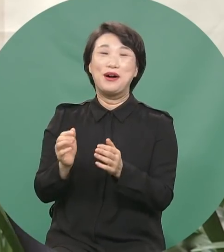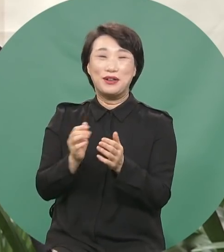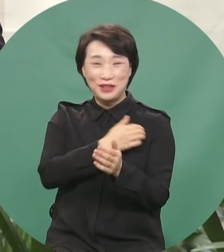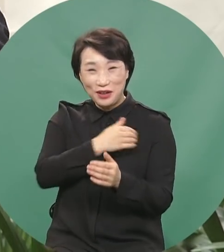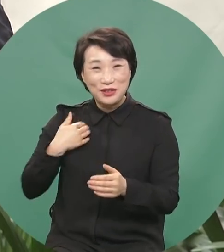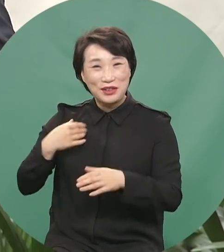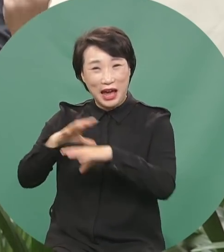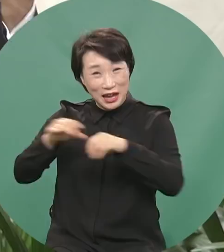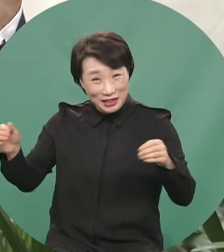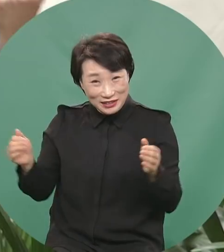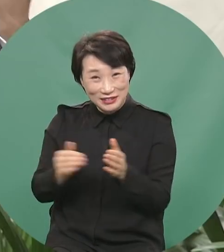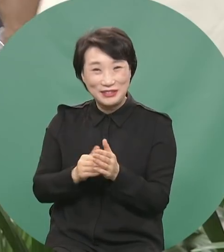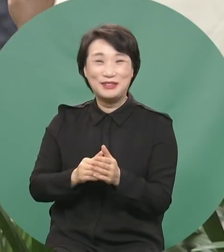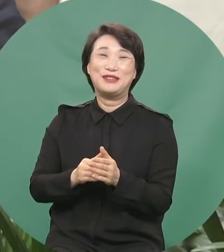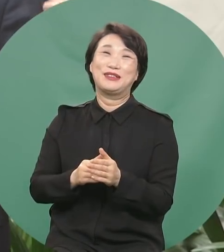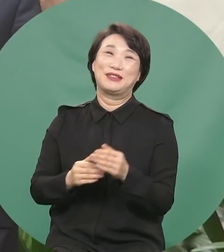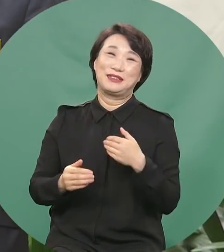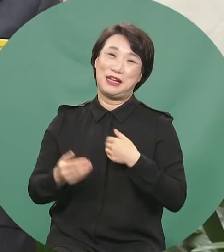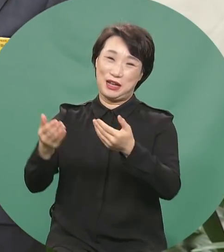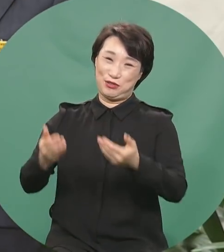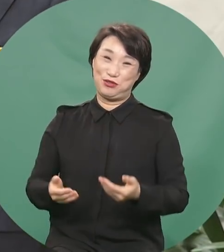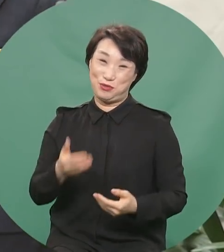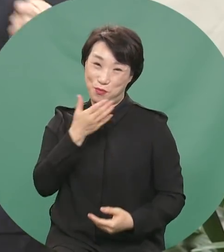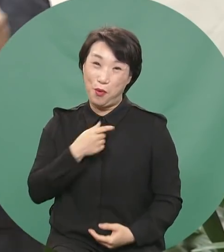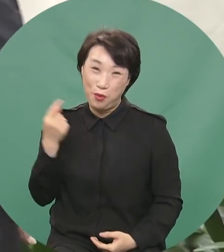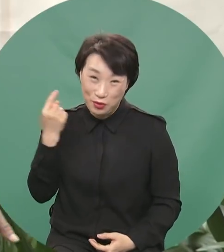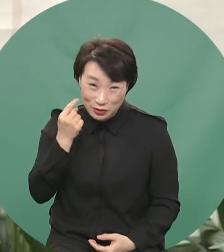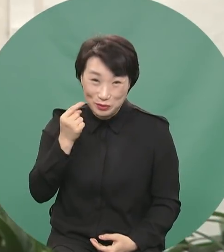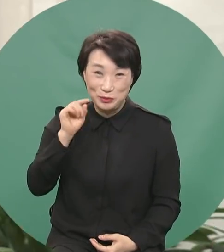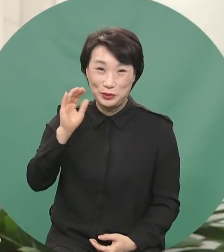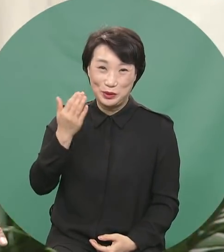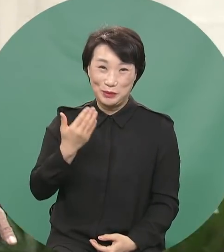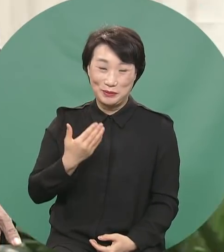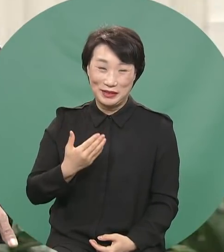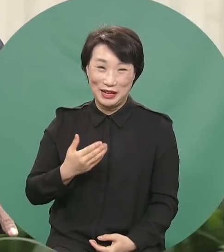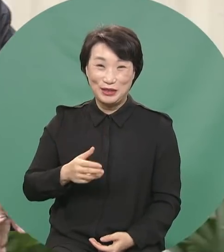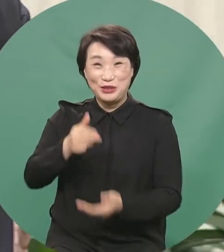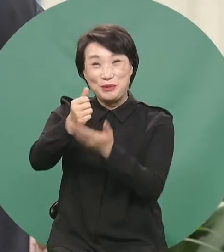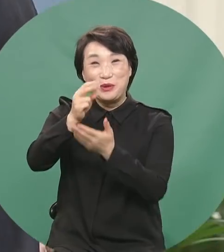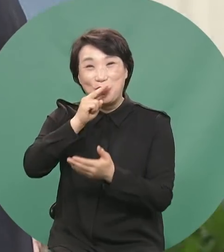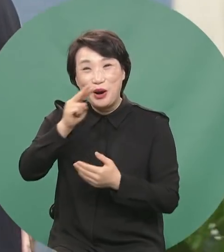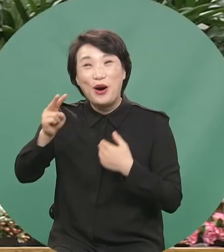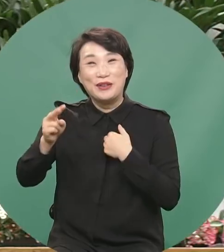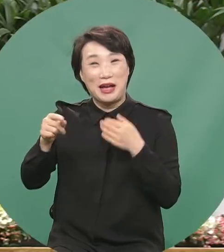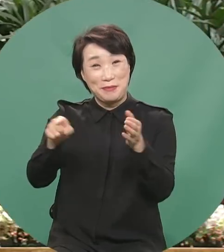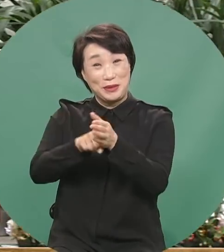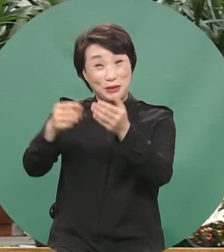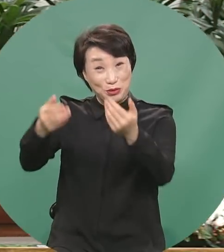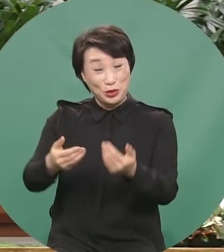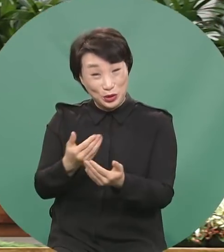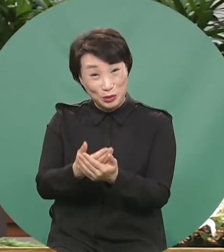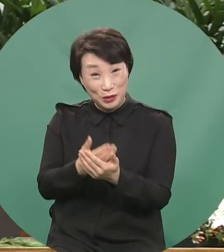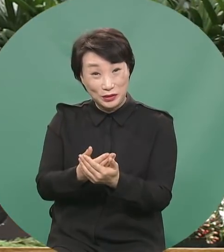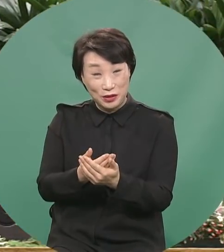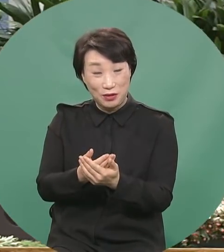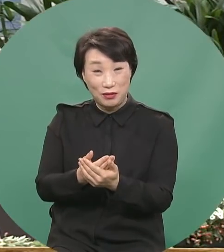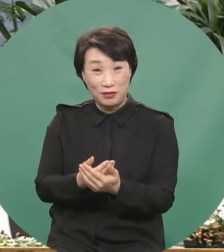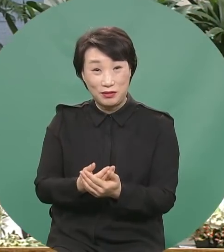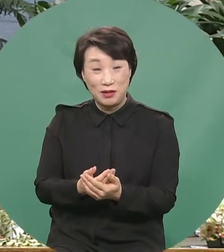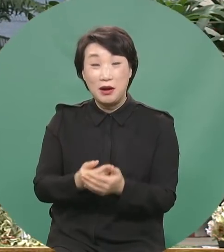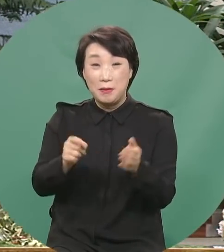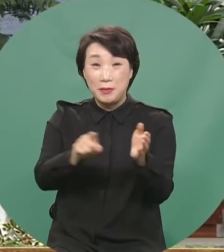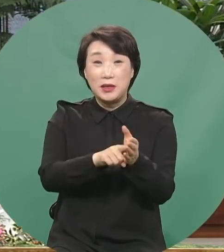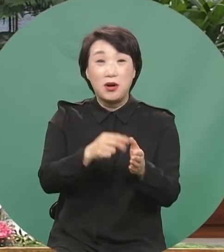해결했으니 내게 주신 복음입니다. 주여 나에게 믿음을 주세요.